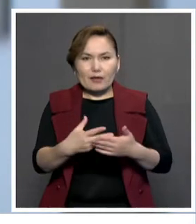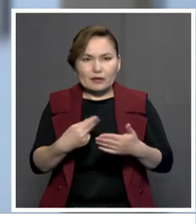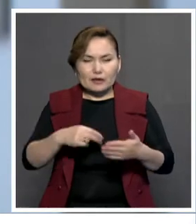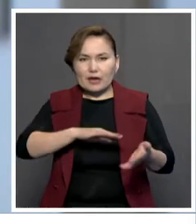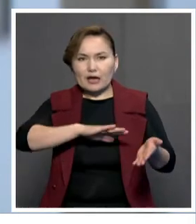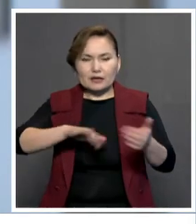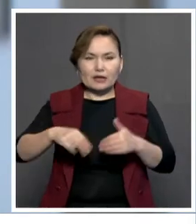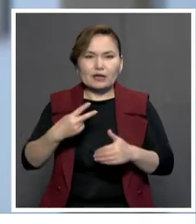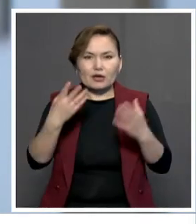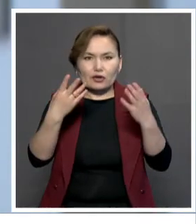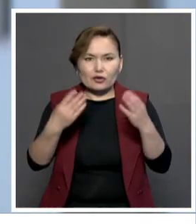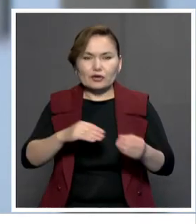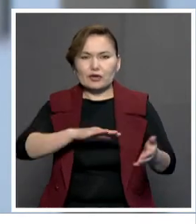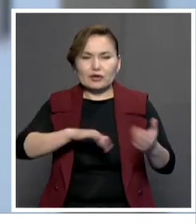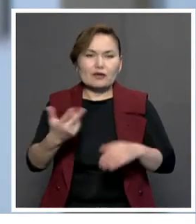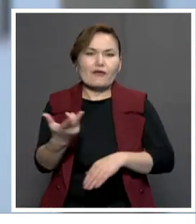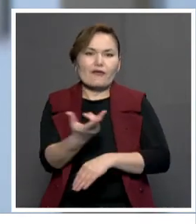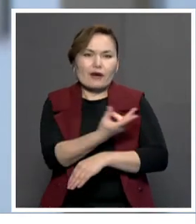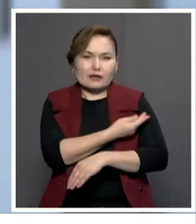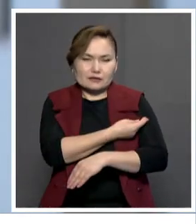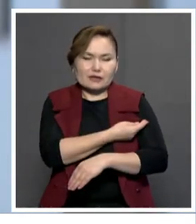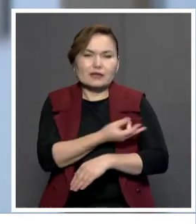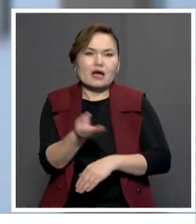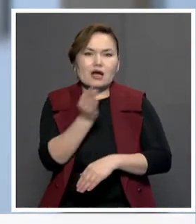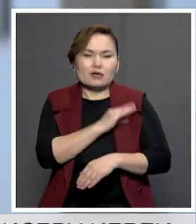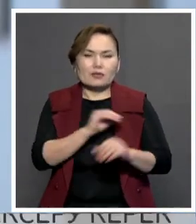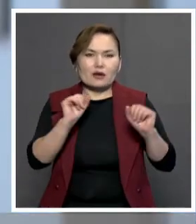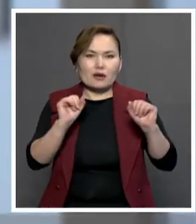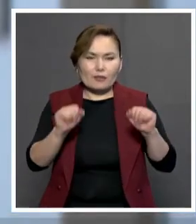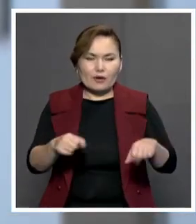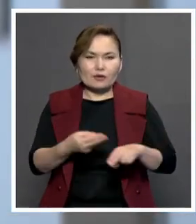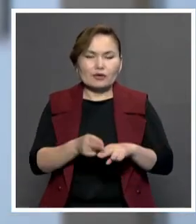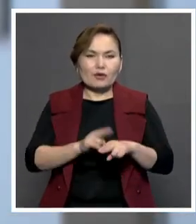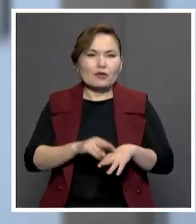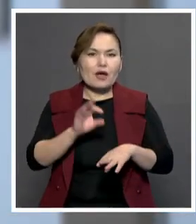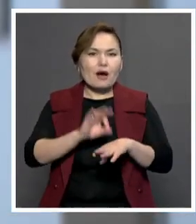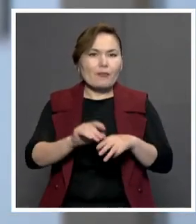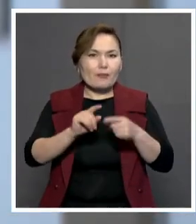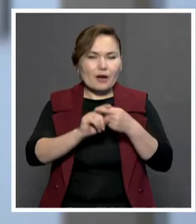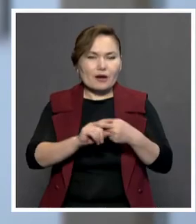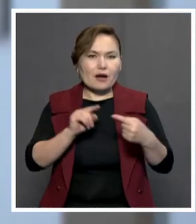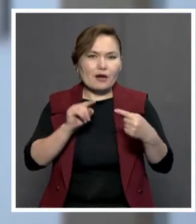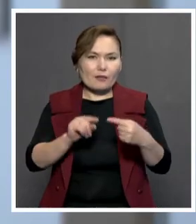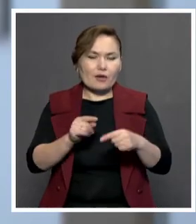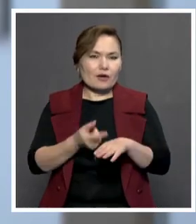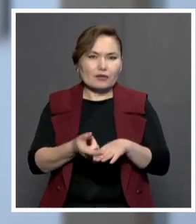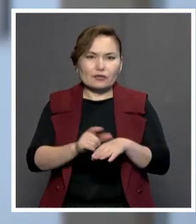вакцина алғандар дұрыс. Өйткені коронавирустық инфекцияның инкубациялық кезеңі екі күннен аз болмайды.